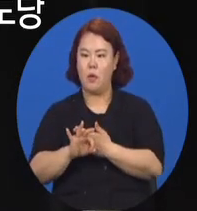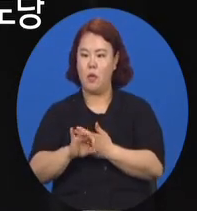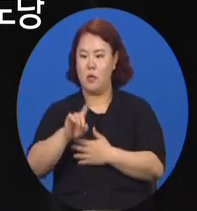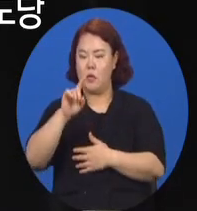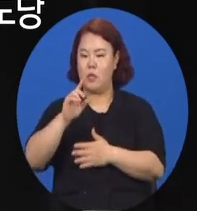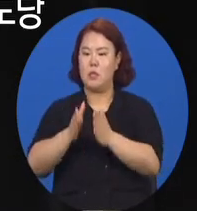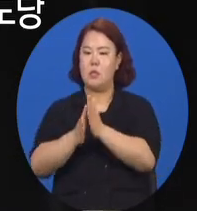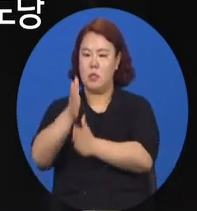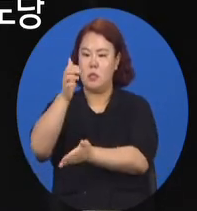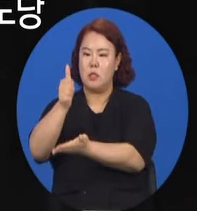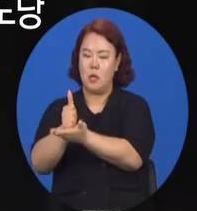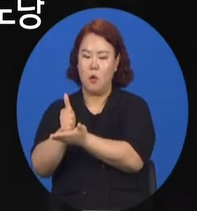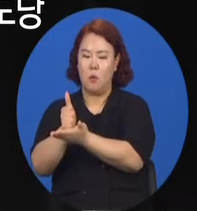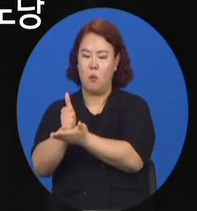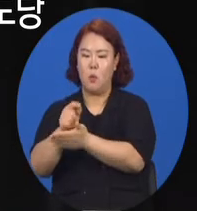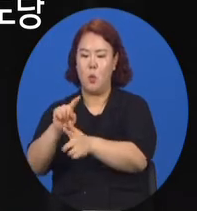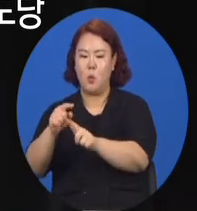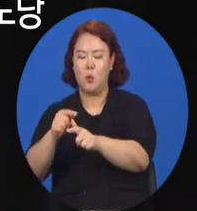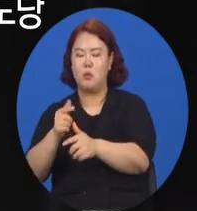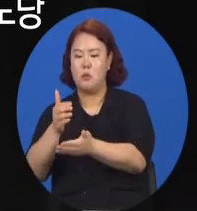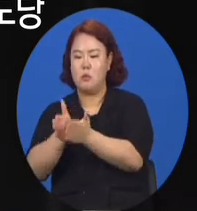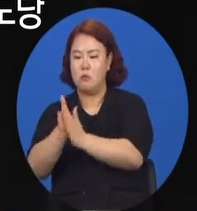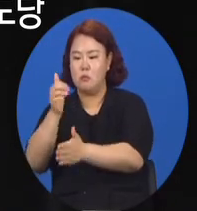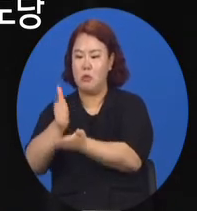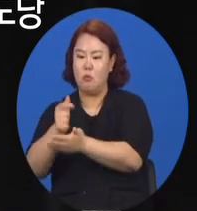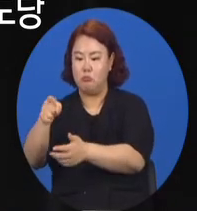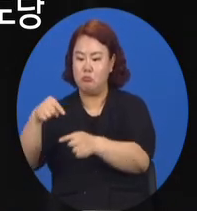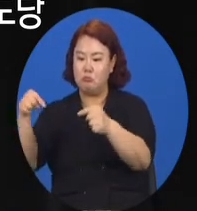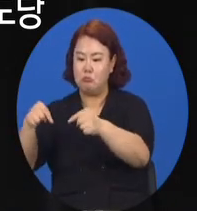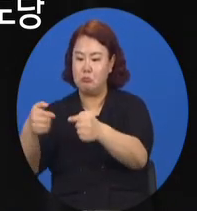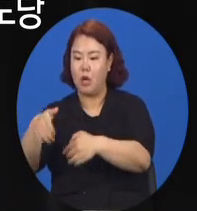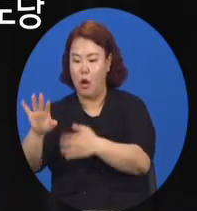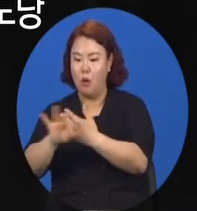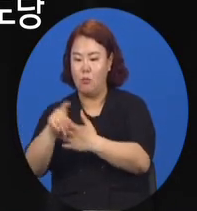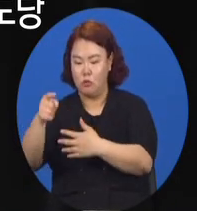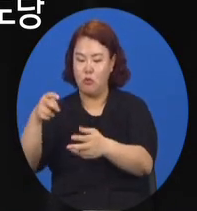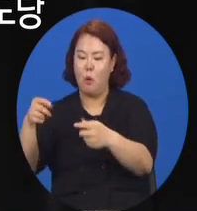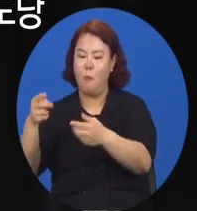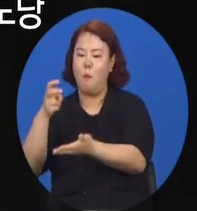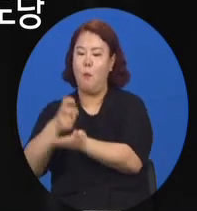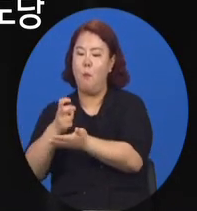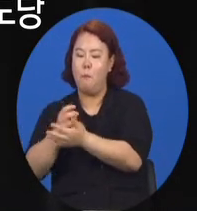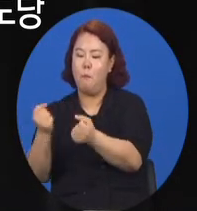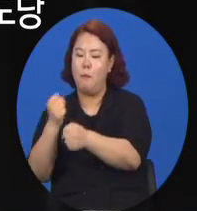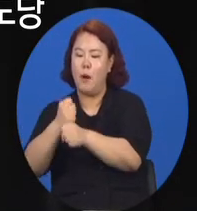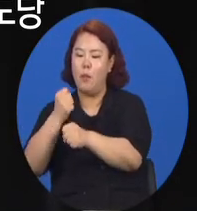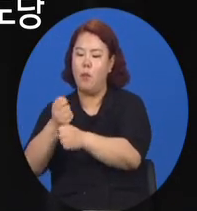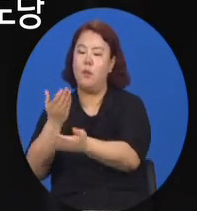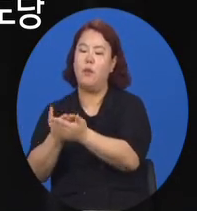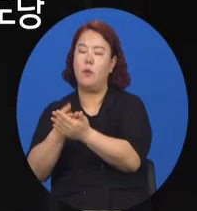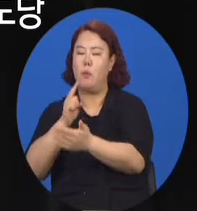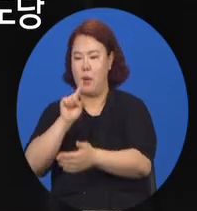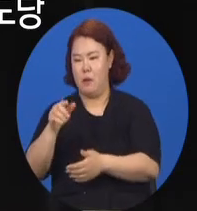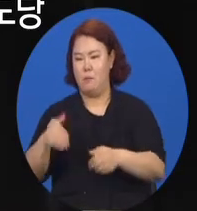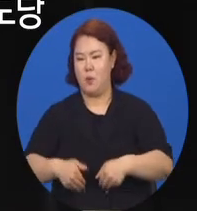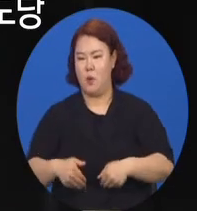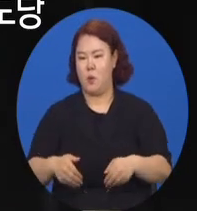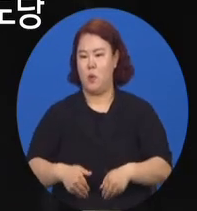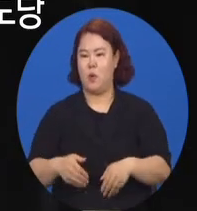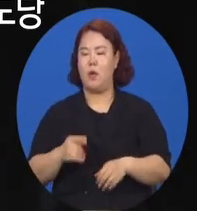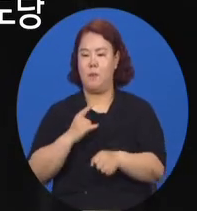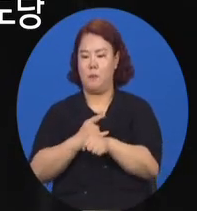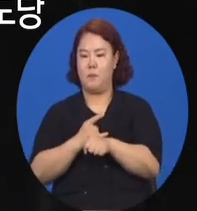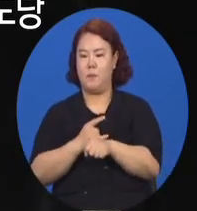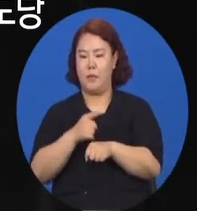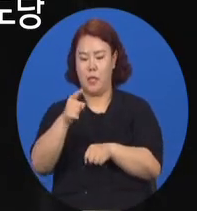가서 우리 부인들도 이만저만한 역할을 해야 되니까 그런 제도와 이런 걸 만들어 달라고 하고 해야 하는 것입니다. 그래서 이런